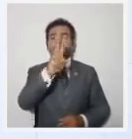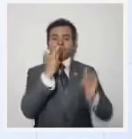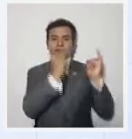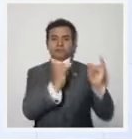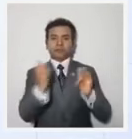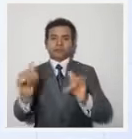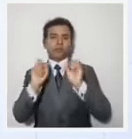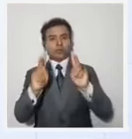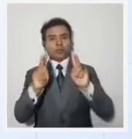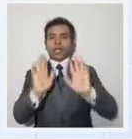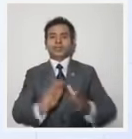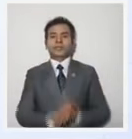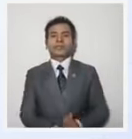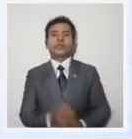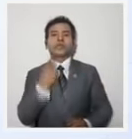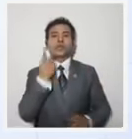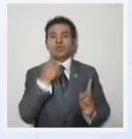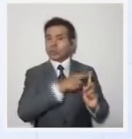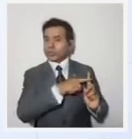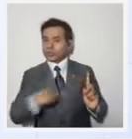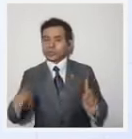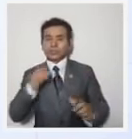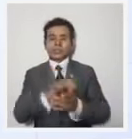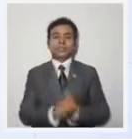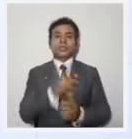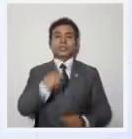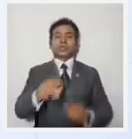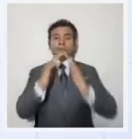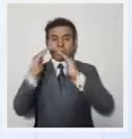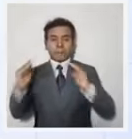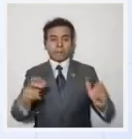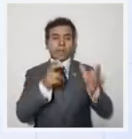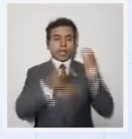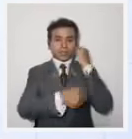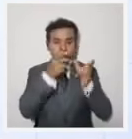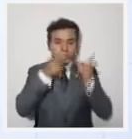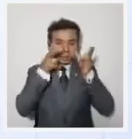এবং ডায়ালাইসিস ইউনিট 102টি।